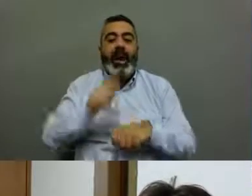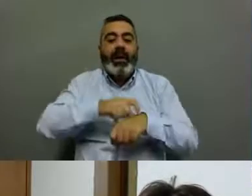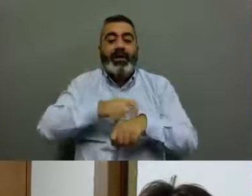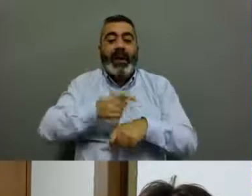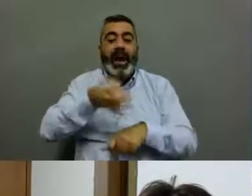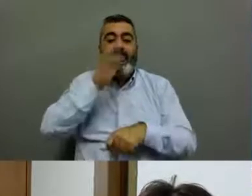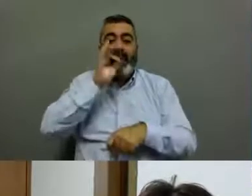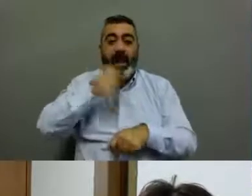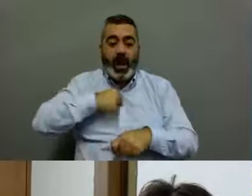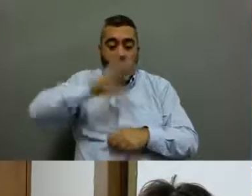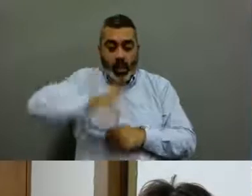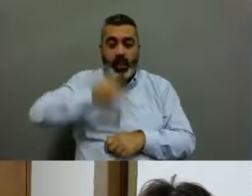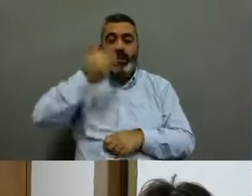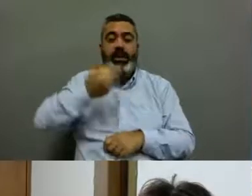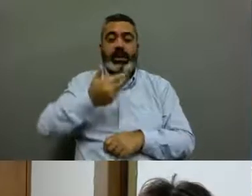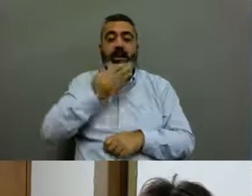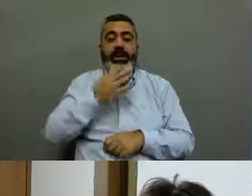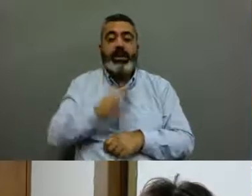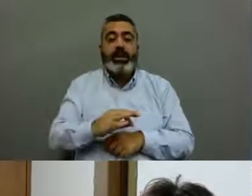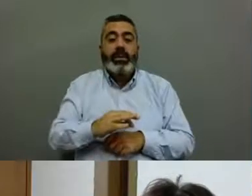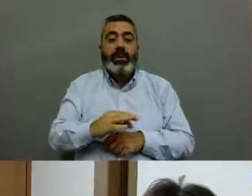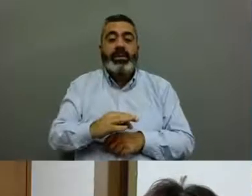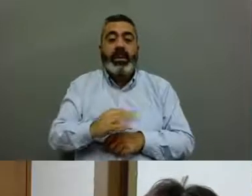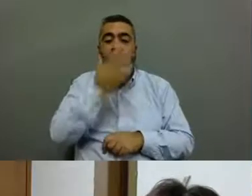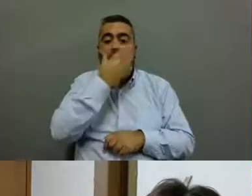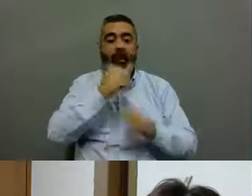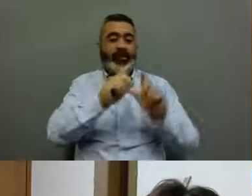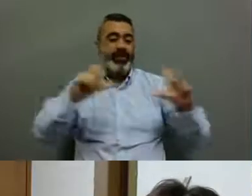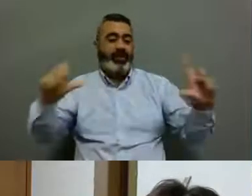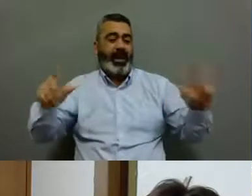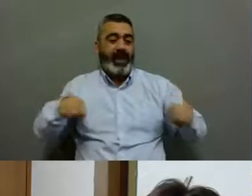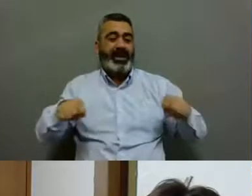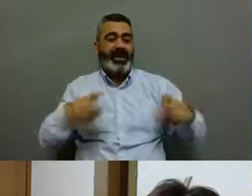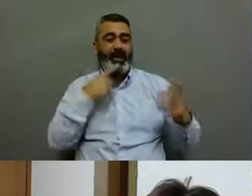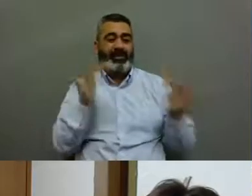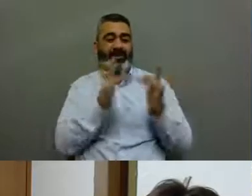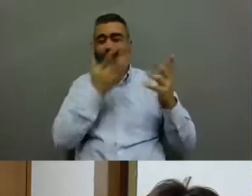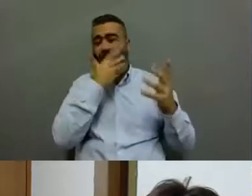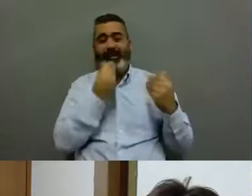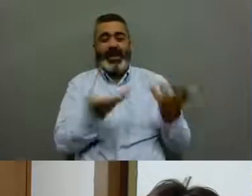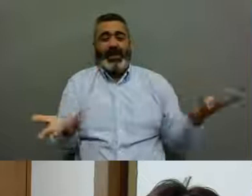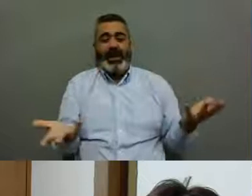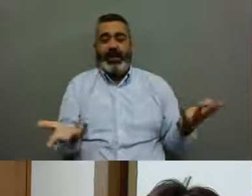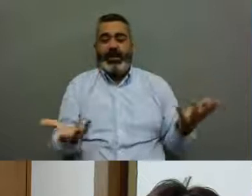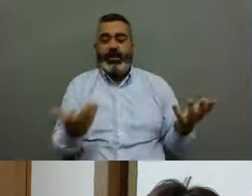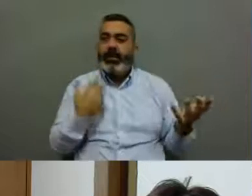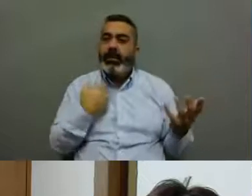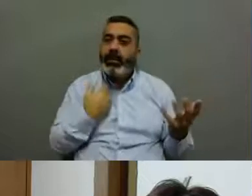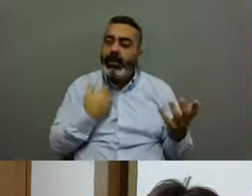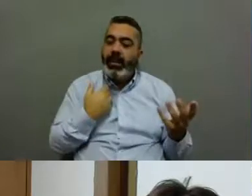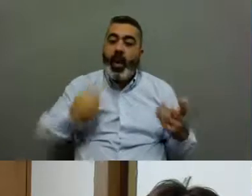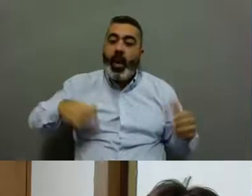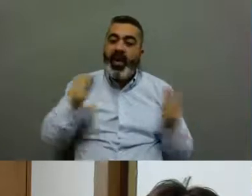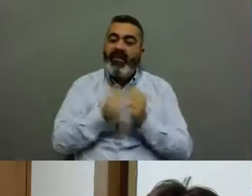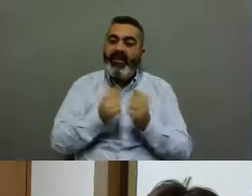καφετέρια γιατί μου είπαν ότι δεν φαίνεται όμορφα το αμαξίδιό μου. Και τότε θυμάμαι ότι όλοι οι φίλοι μου